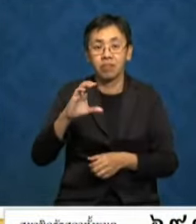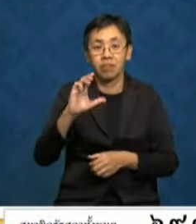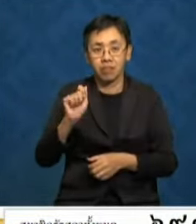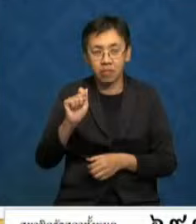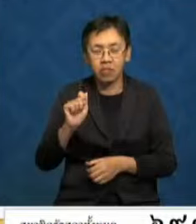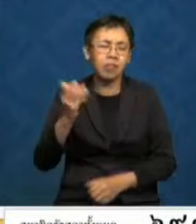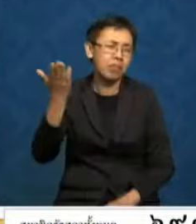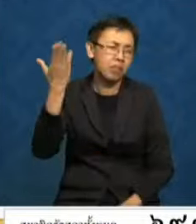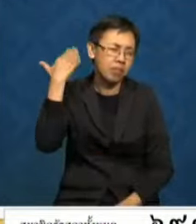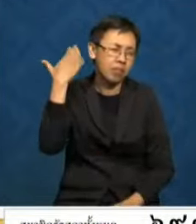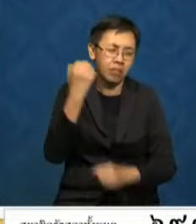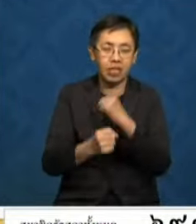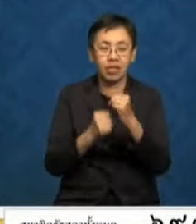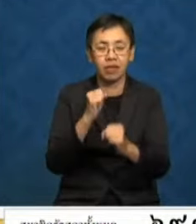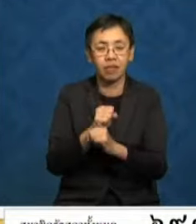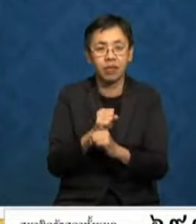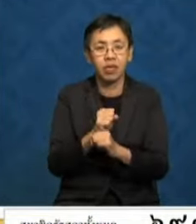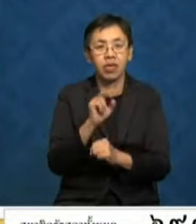ต่ช่วงปี